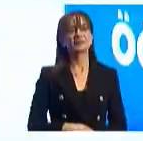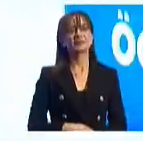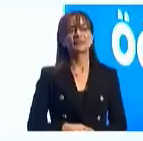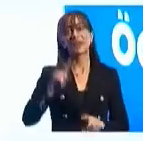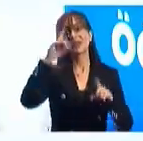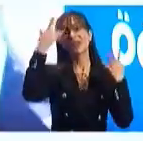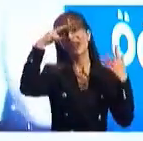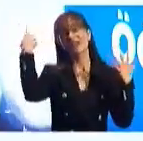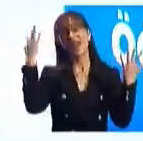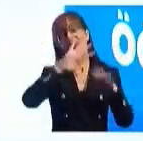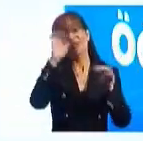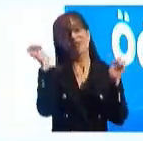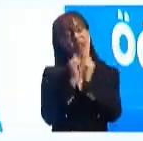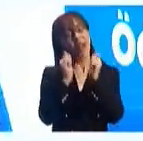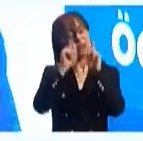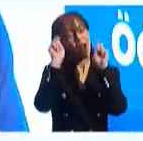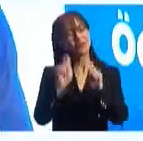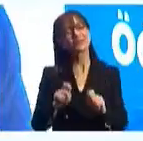İnşallah hep beraber yapacağız.